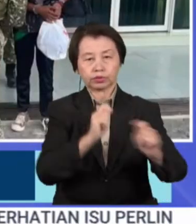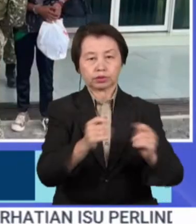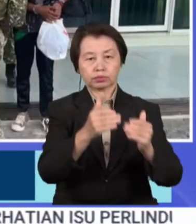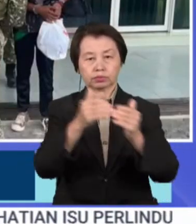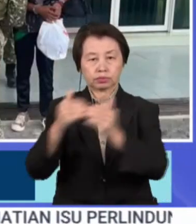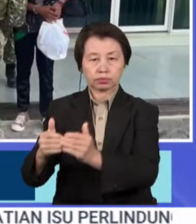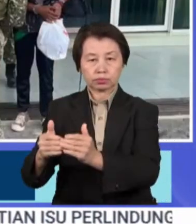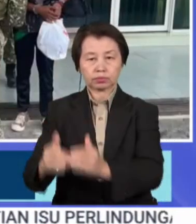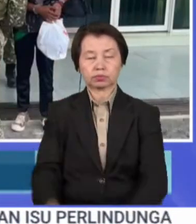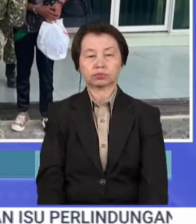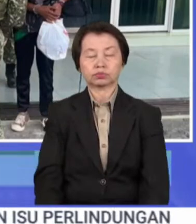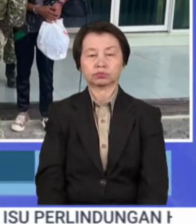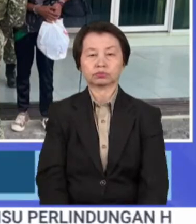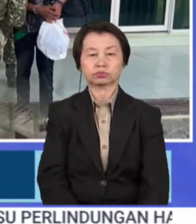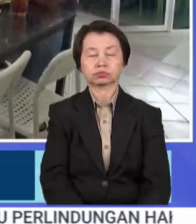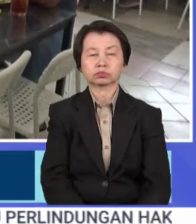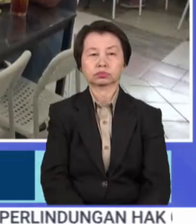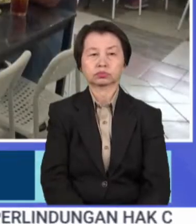lanjut.